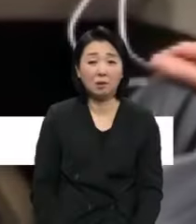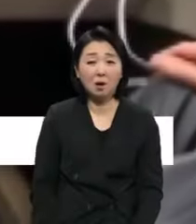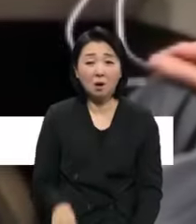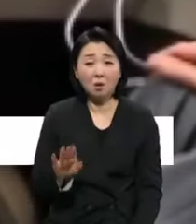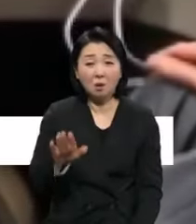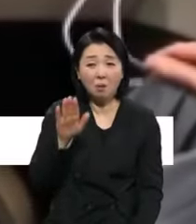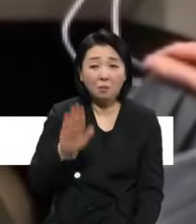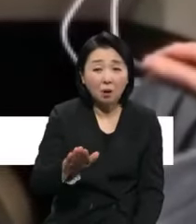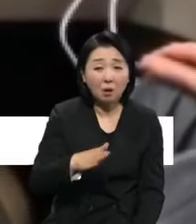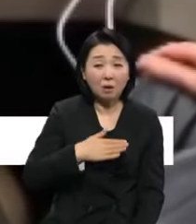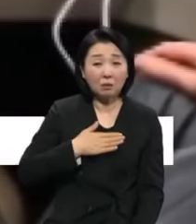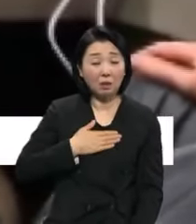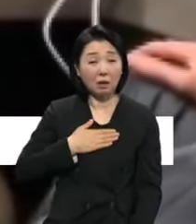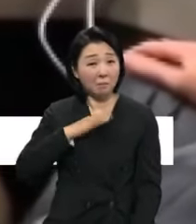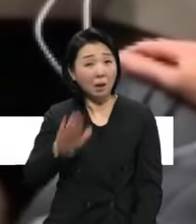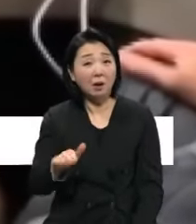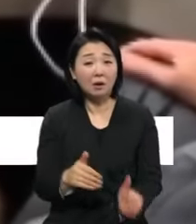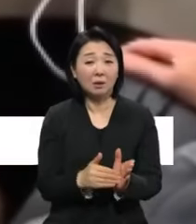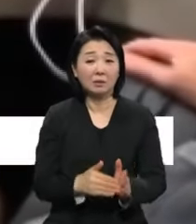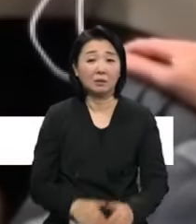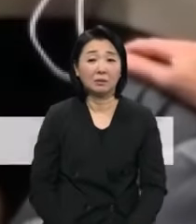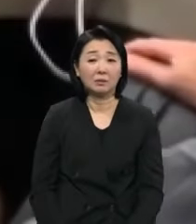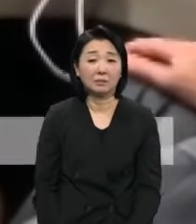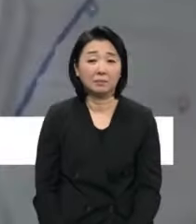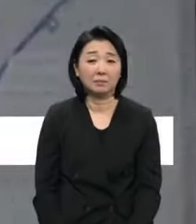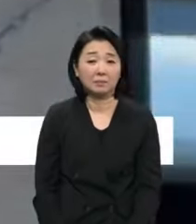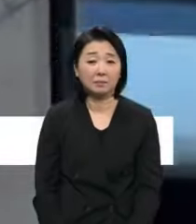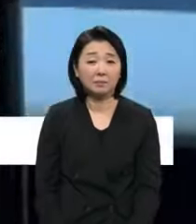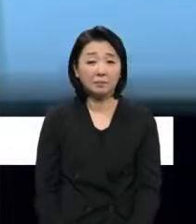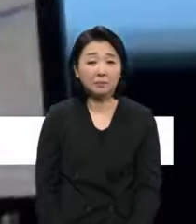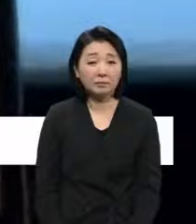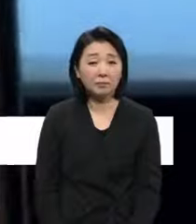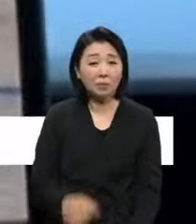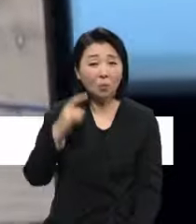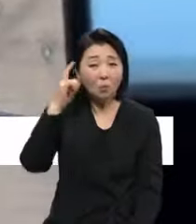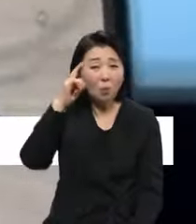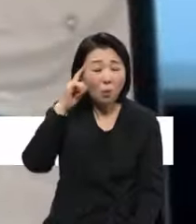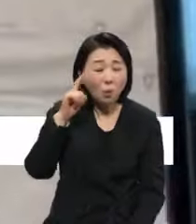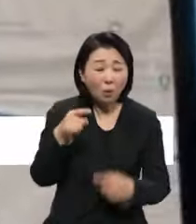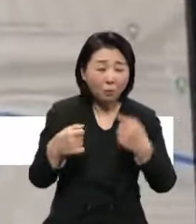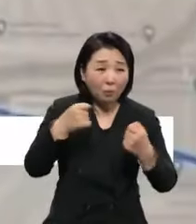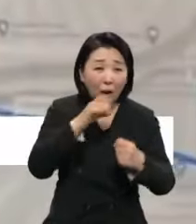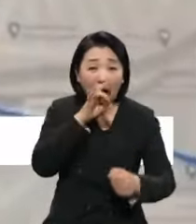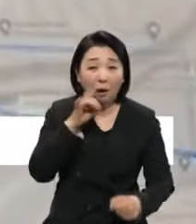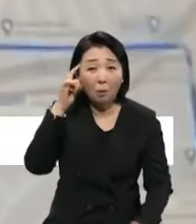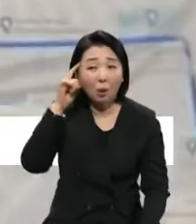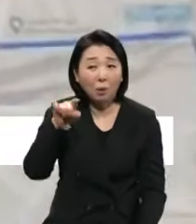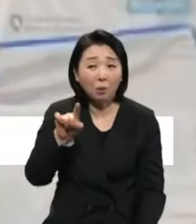go. That was you braking? I braked. What are you doing? Why do you do